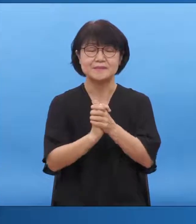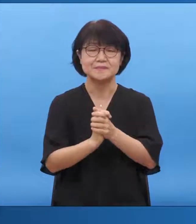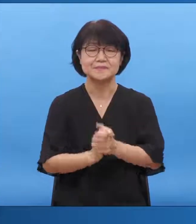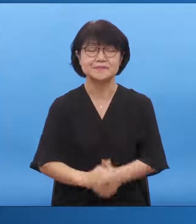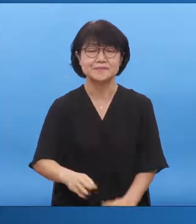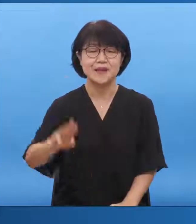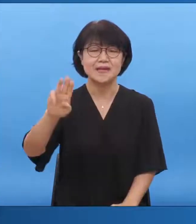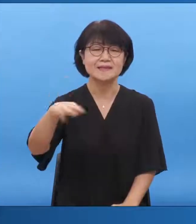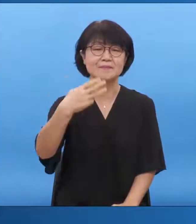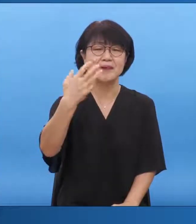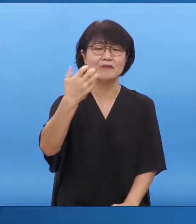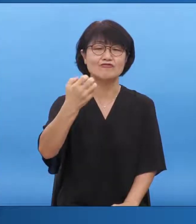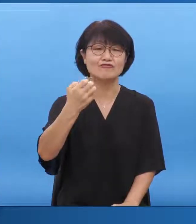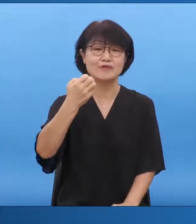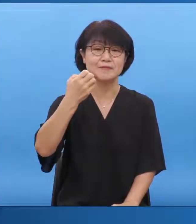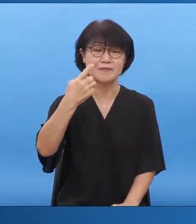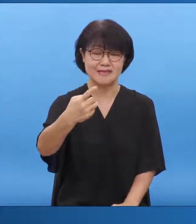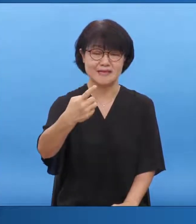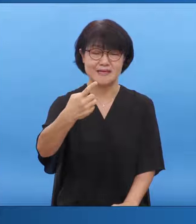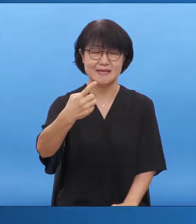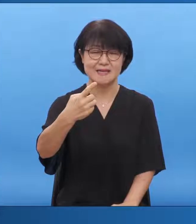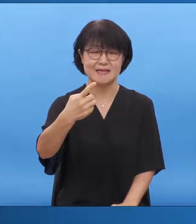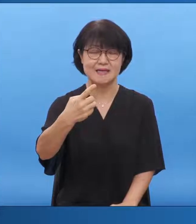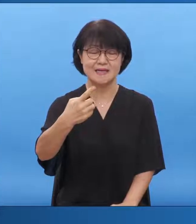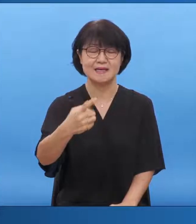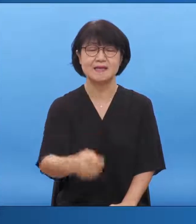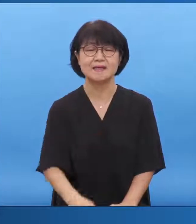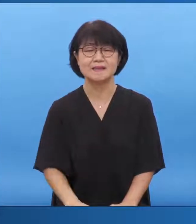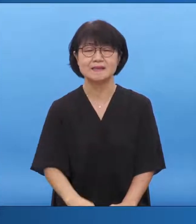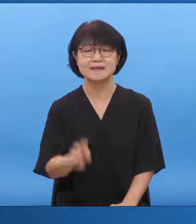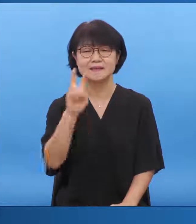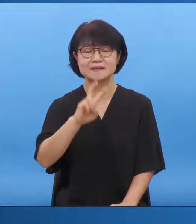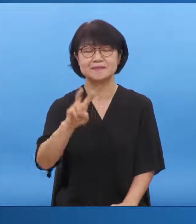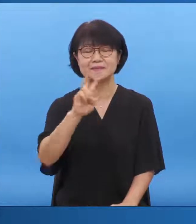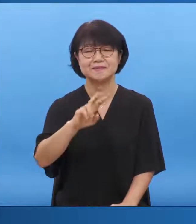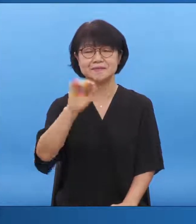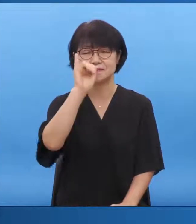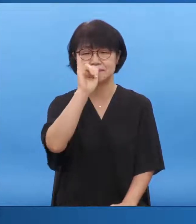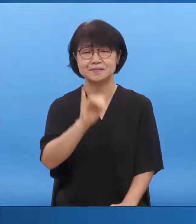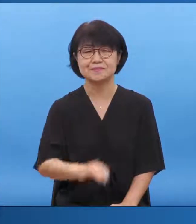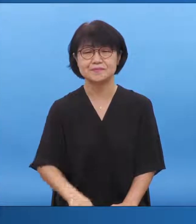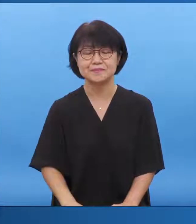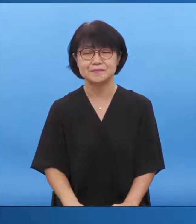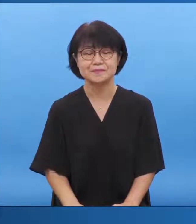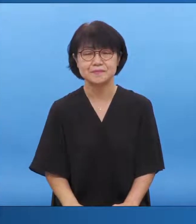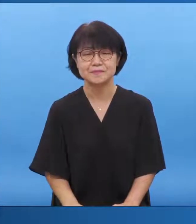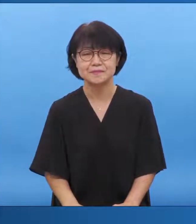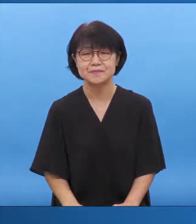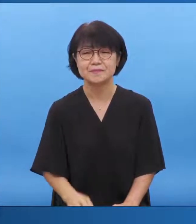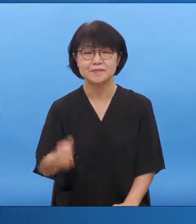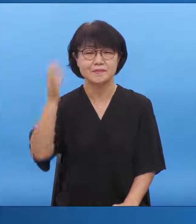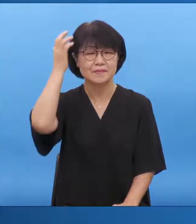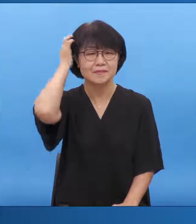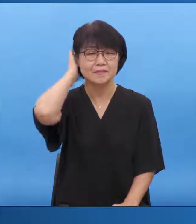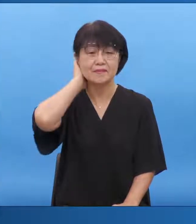찬송가 391장 오 놀라운 구세주 함께 고백하겠습니다. Let's sing hymn number